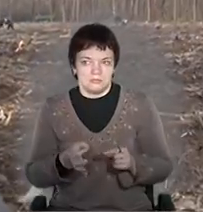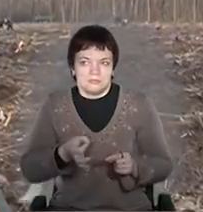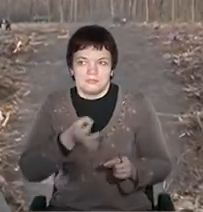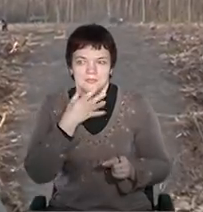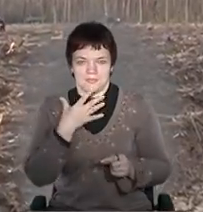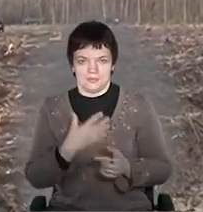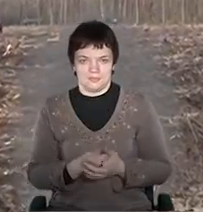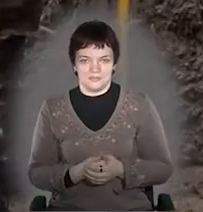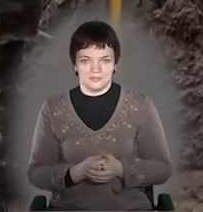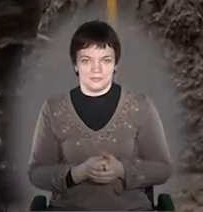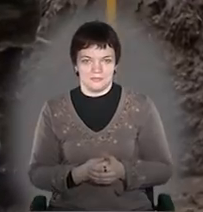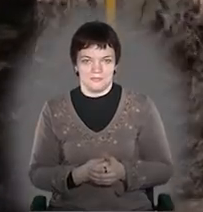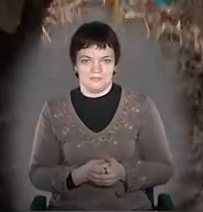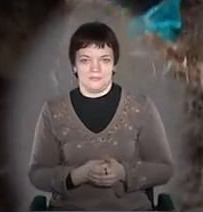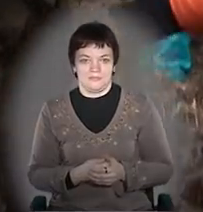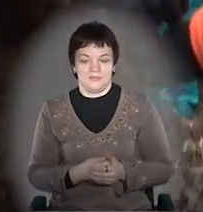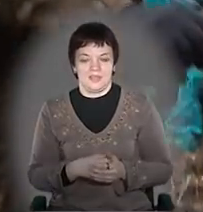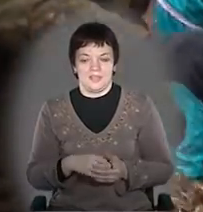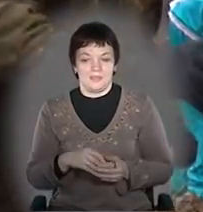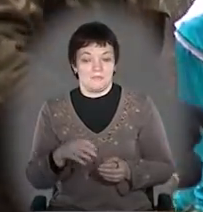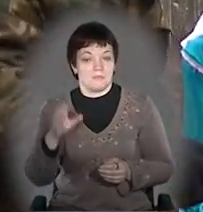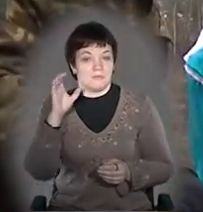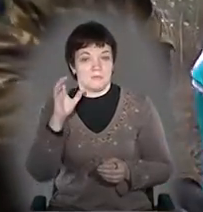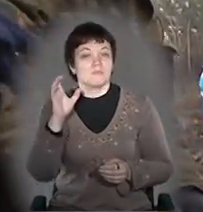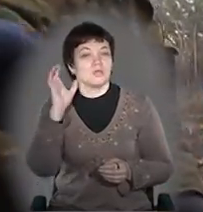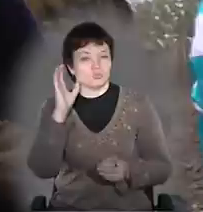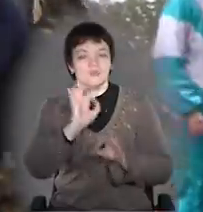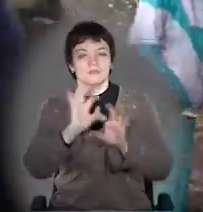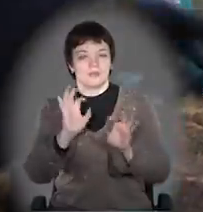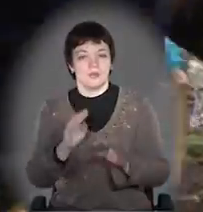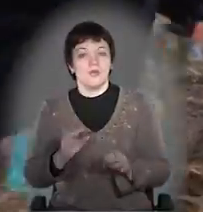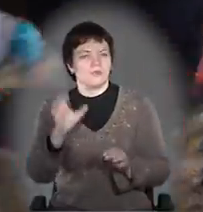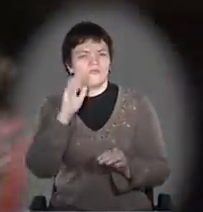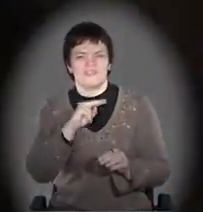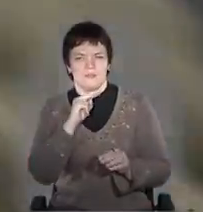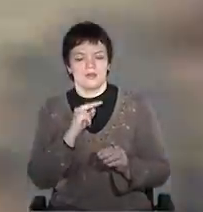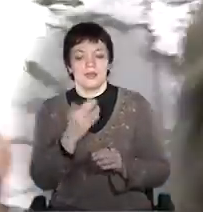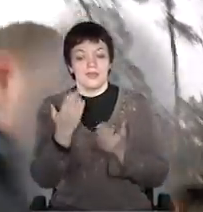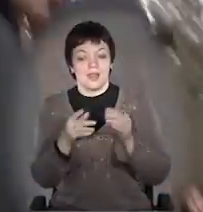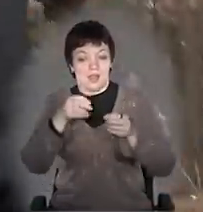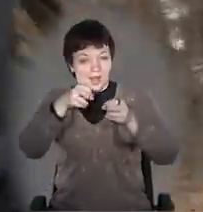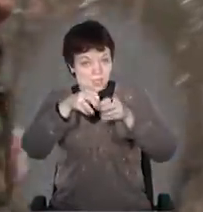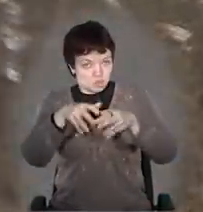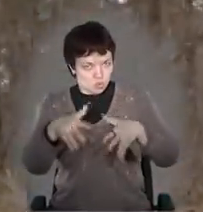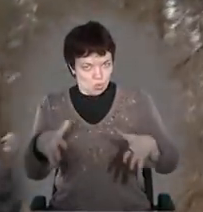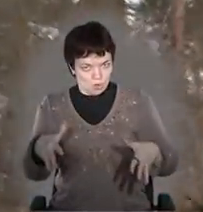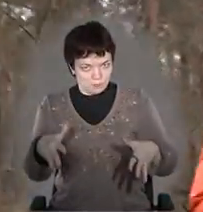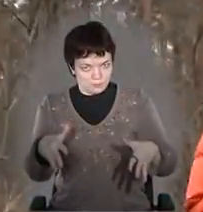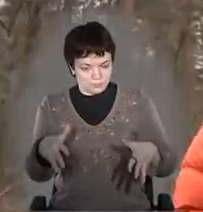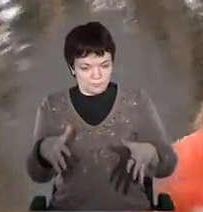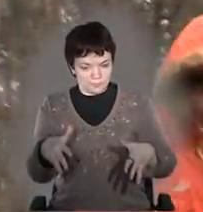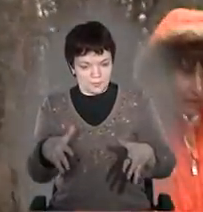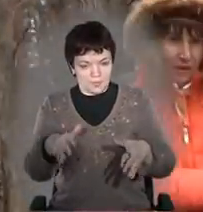так сажаются сосны. Девочки, послушайте меня внимание. Если корешок, вот этот, показываю, если этот корешок